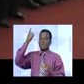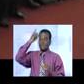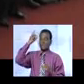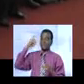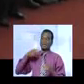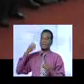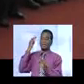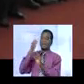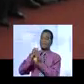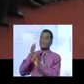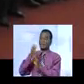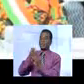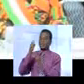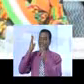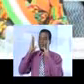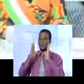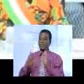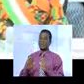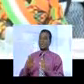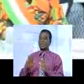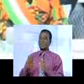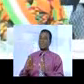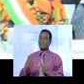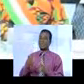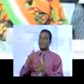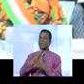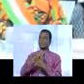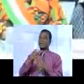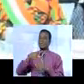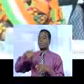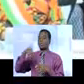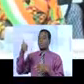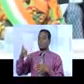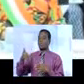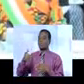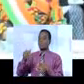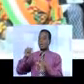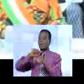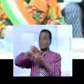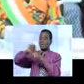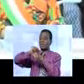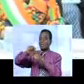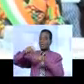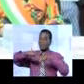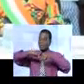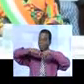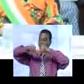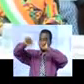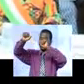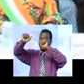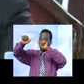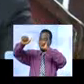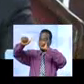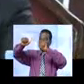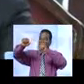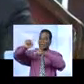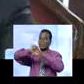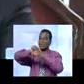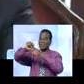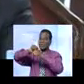des parlements des deux pays, entre autres, des formations continues, stages